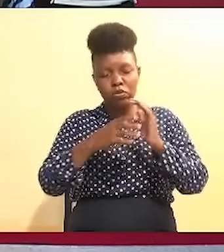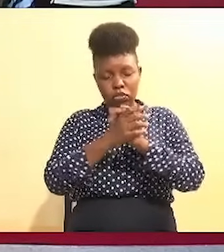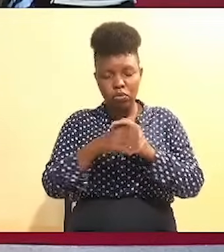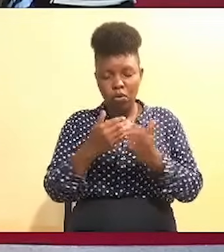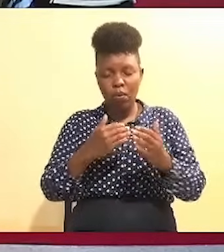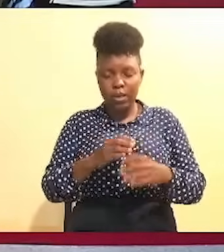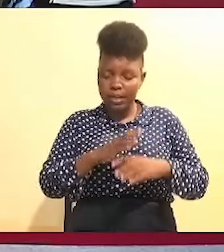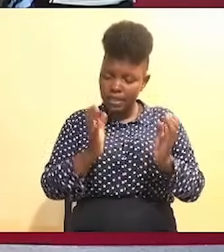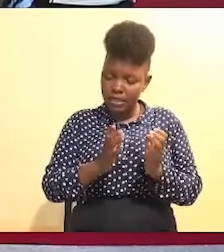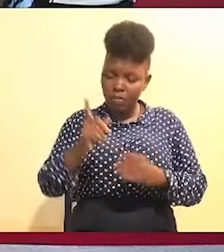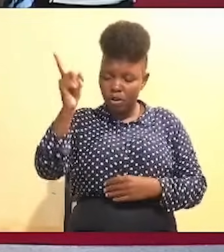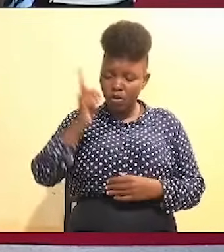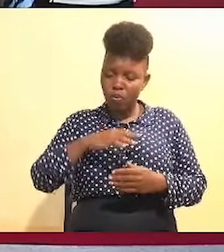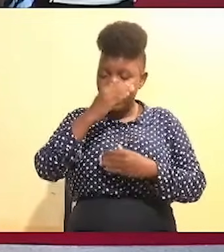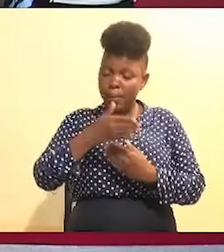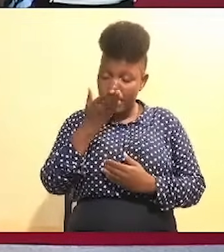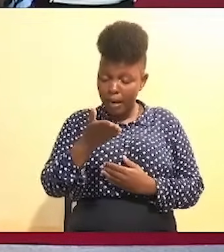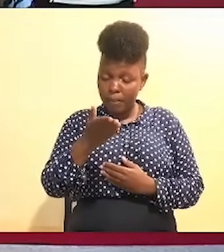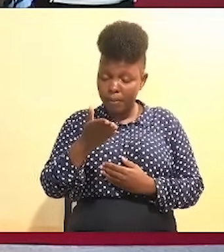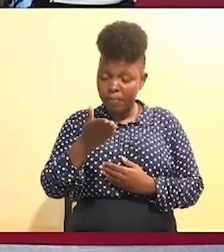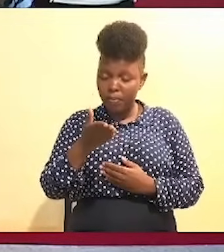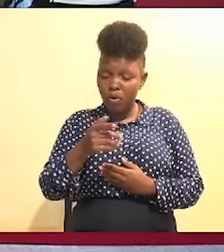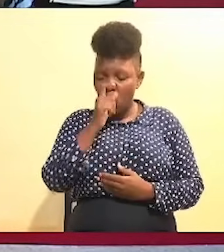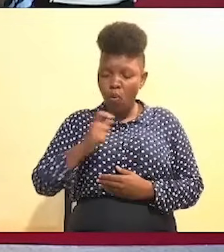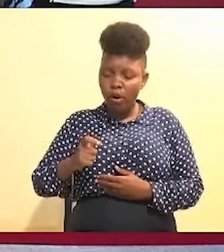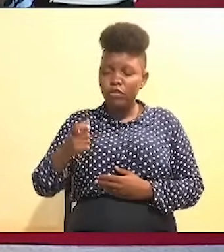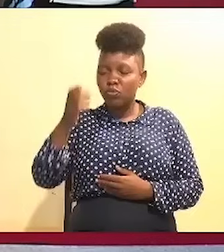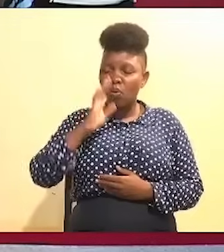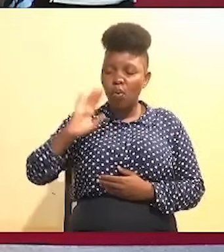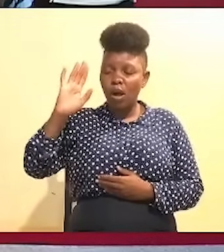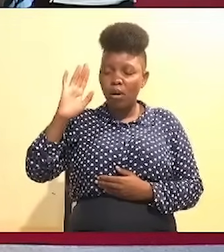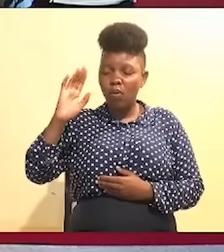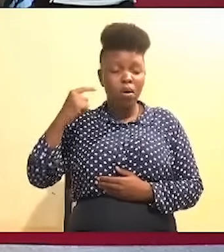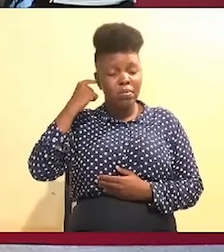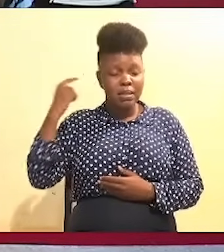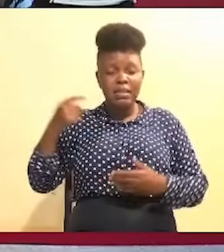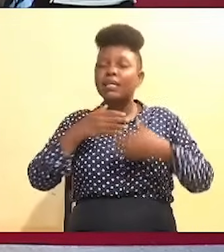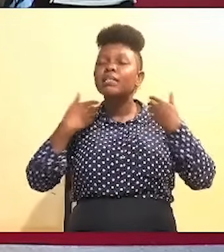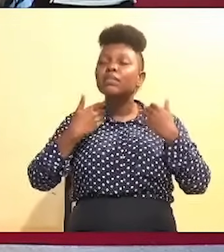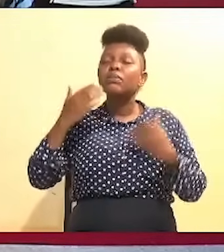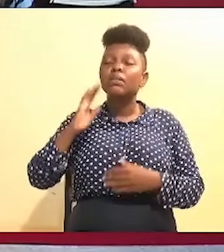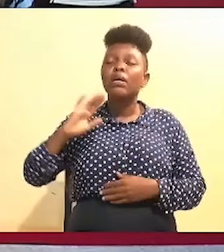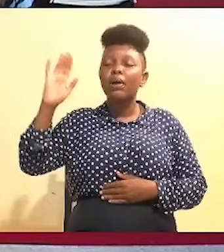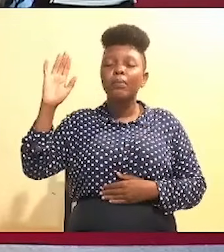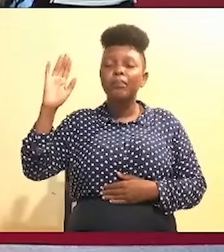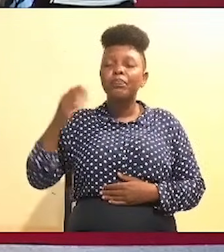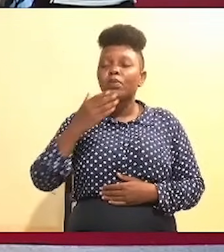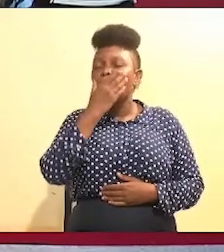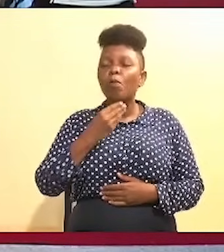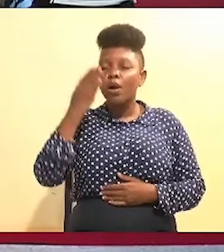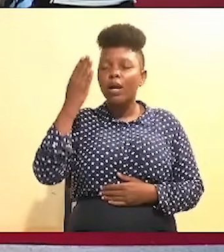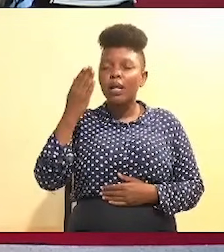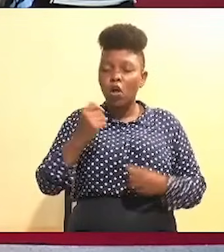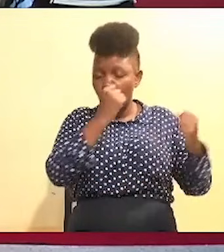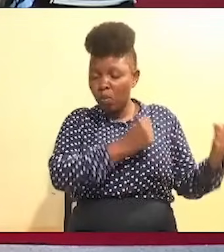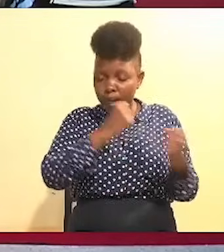timu iliyokuja mbele hapa. Watu wako wameisikia sauti yako. Bwana